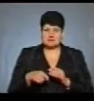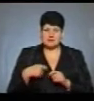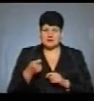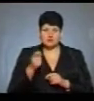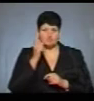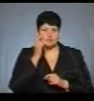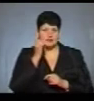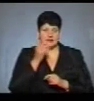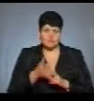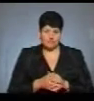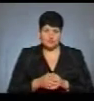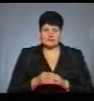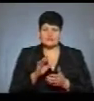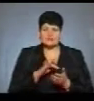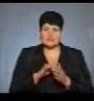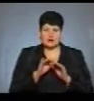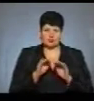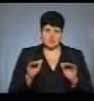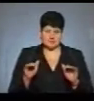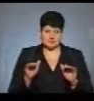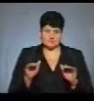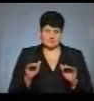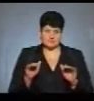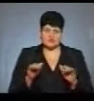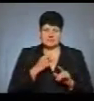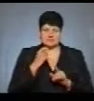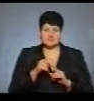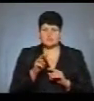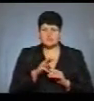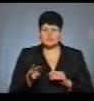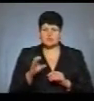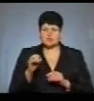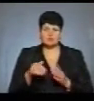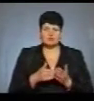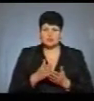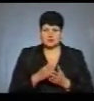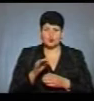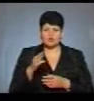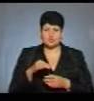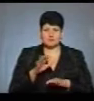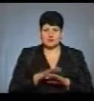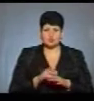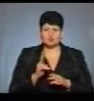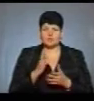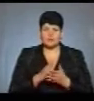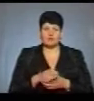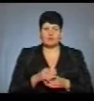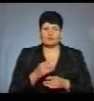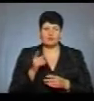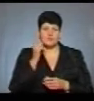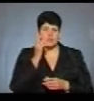мобільних телефонів на центральному рівні, звід Мінсоцполітики до Ощадбанку. Ті пільговики, які мали мобільні телефони,